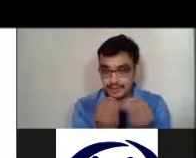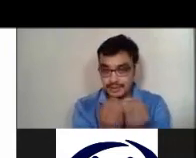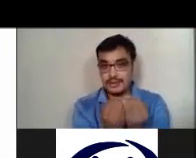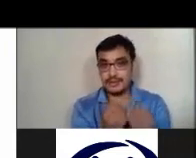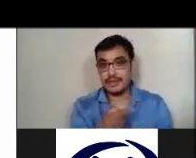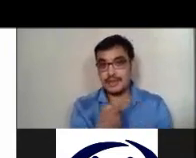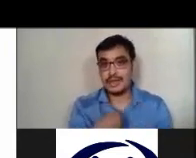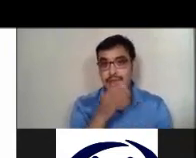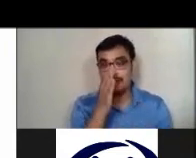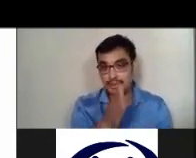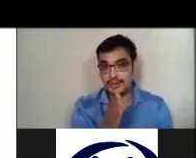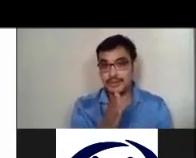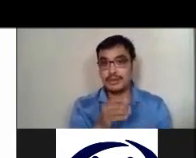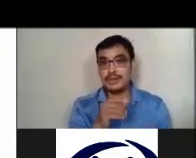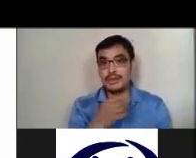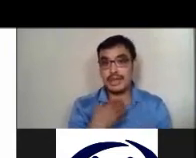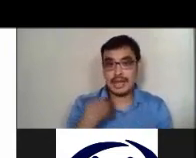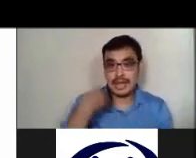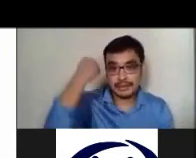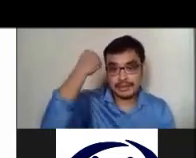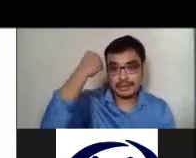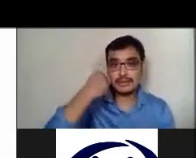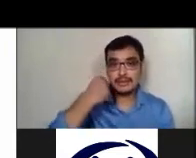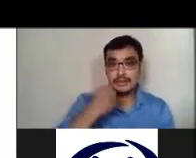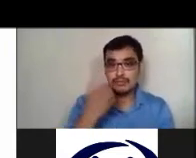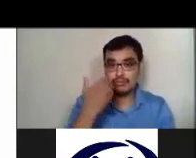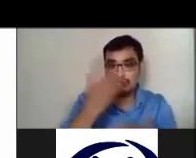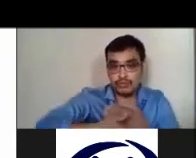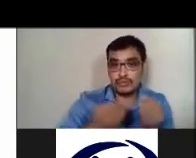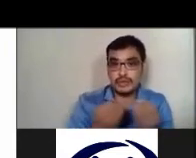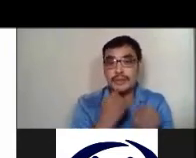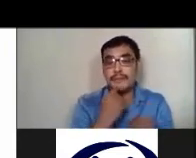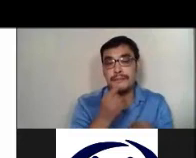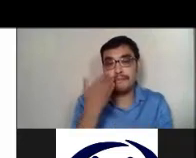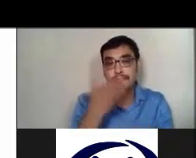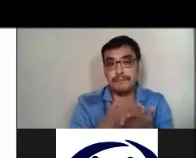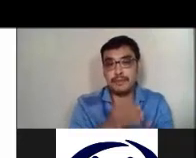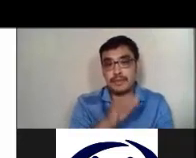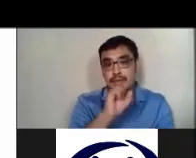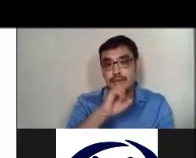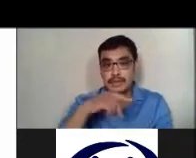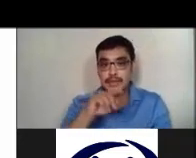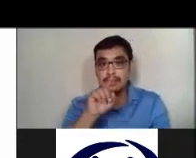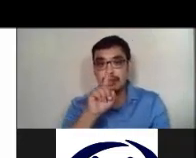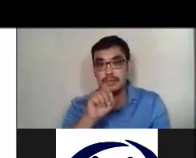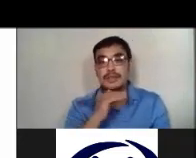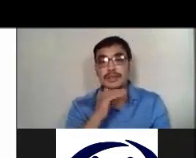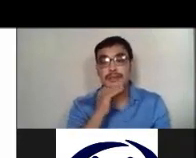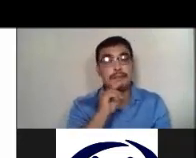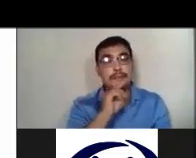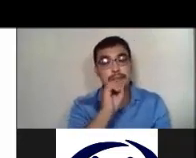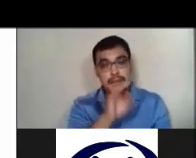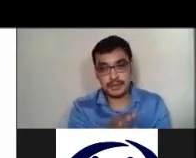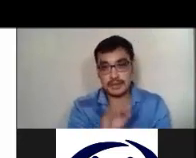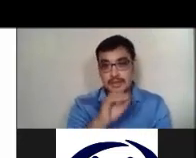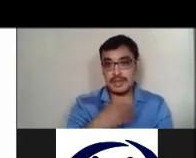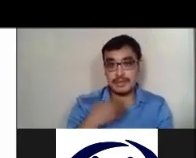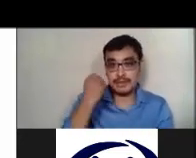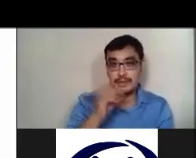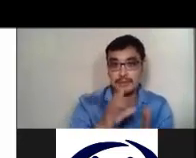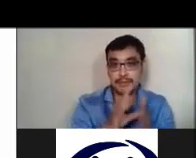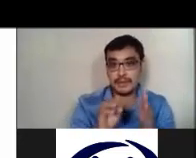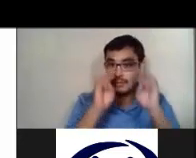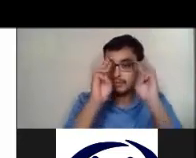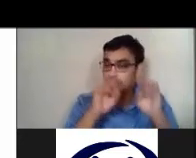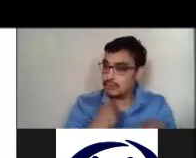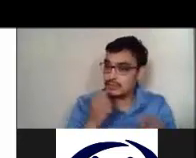चाहिँ आत्महत्यालाई रोकथाम गर्ने भनेर हामीले सेप्टेम्बर 10 भनिराख्दाखेरि आत्महत्याको एउटा महत्त्वपूर्ण कारण